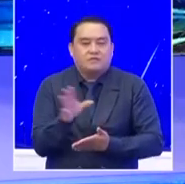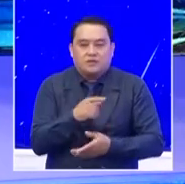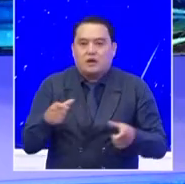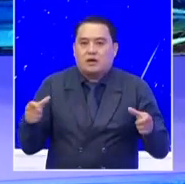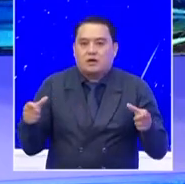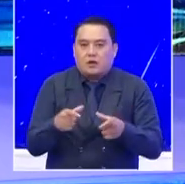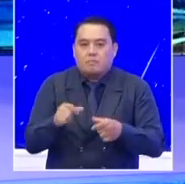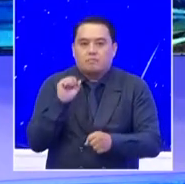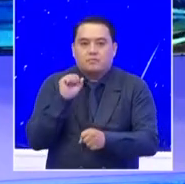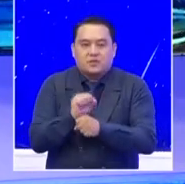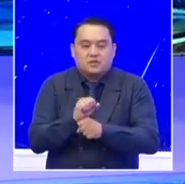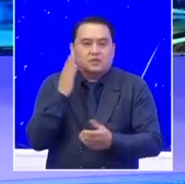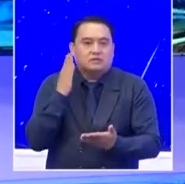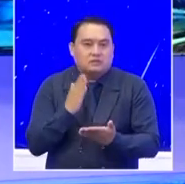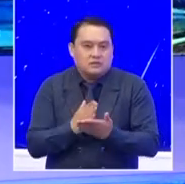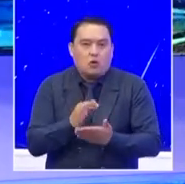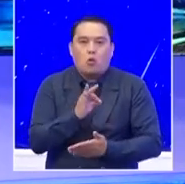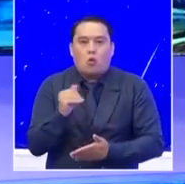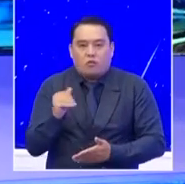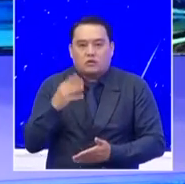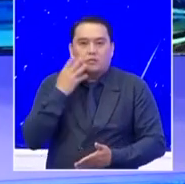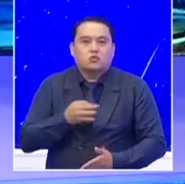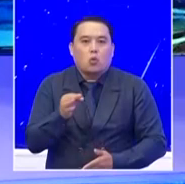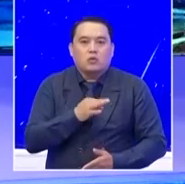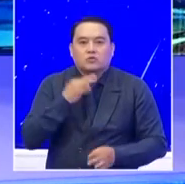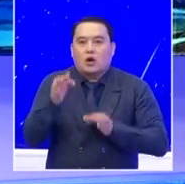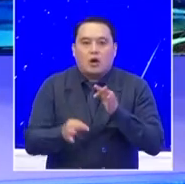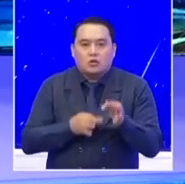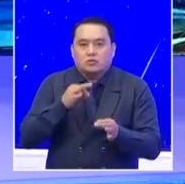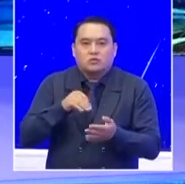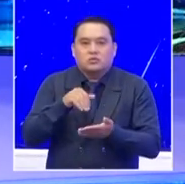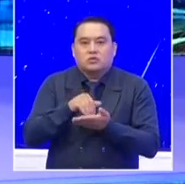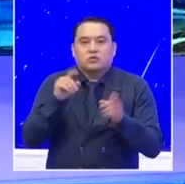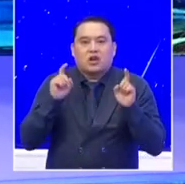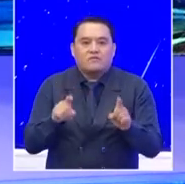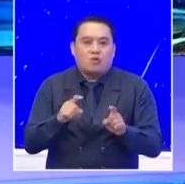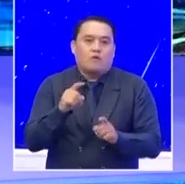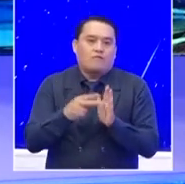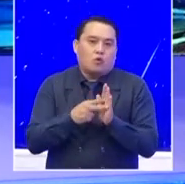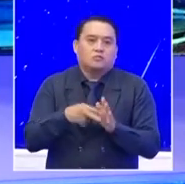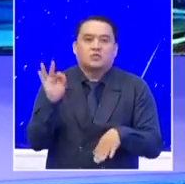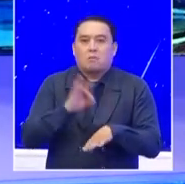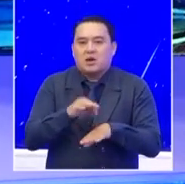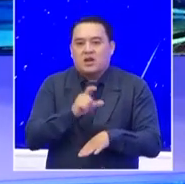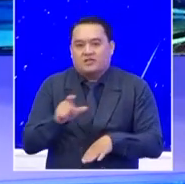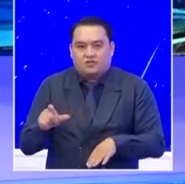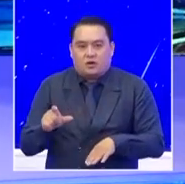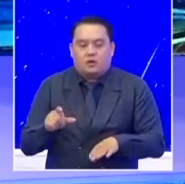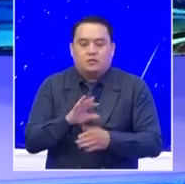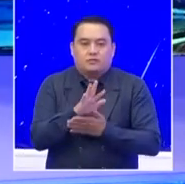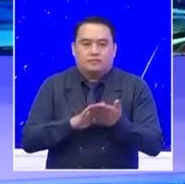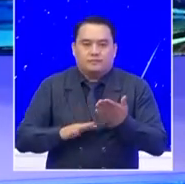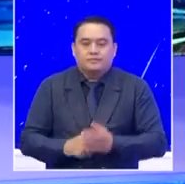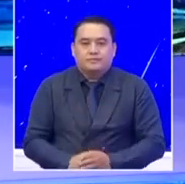не распространяется. По официальным данным в Алматинской области, за сутки зарегистрировано еще 8 заболевших. Какова в целом ситуация?